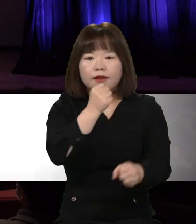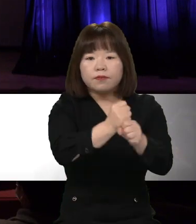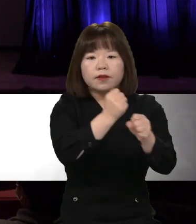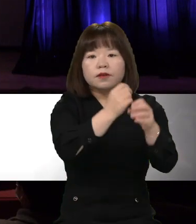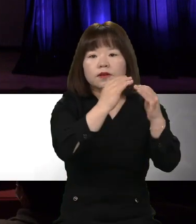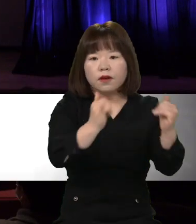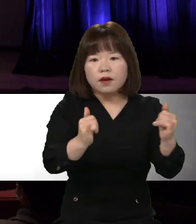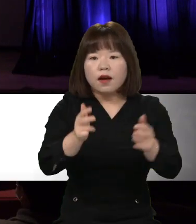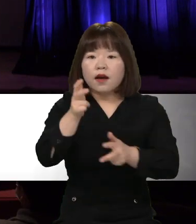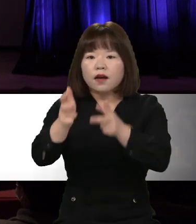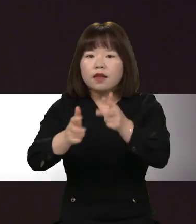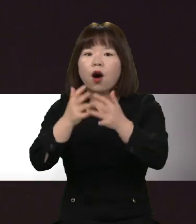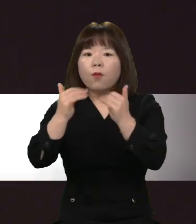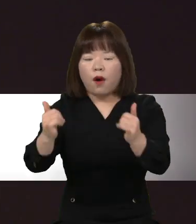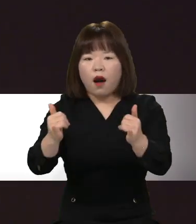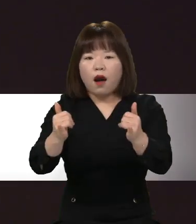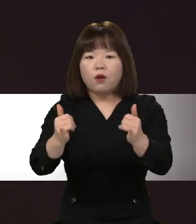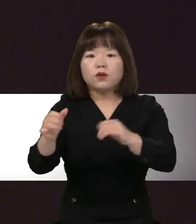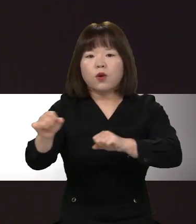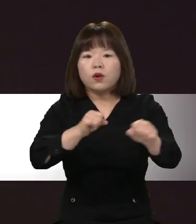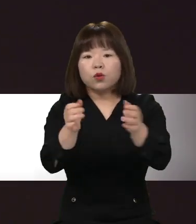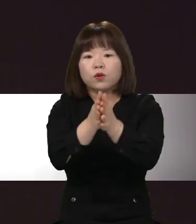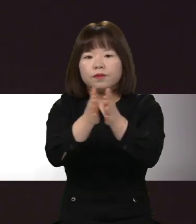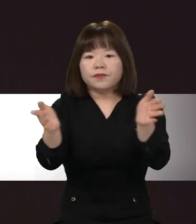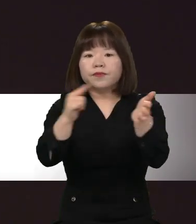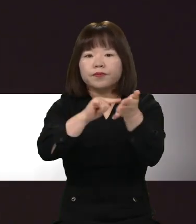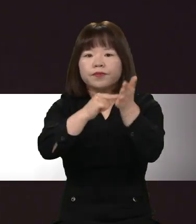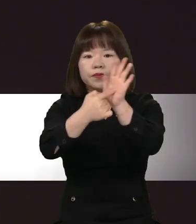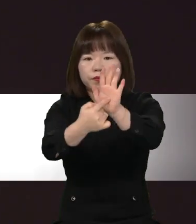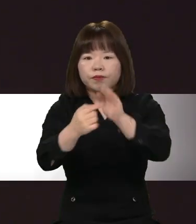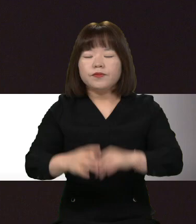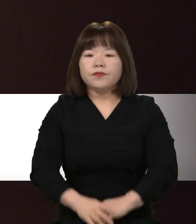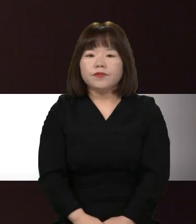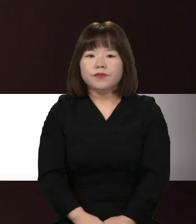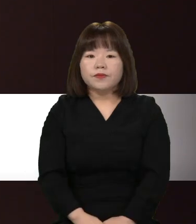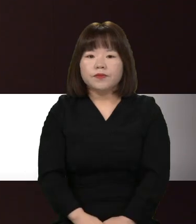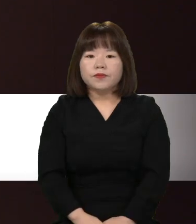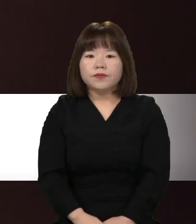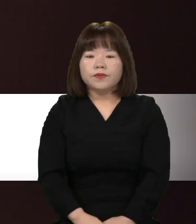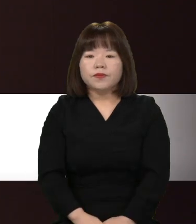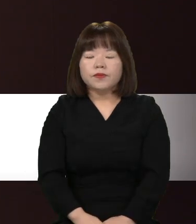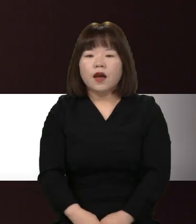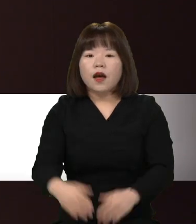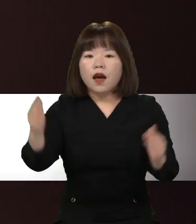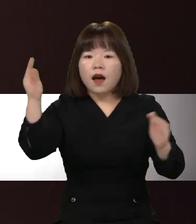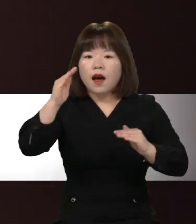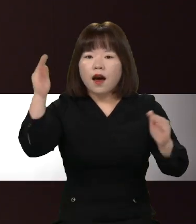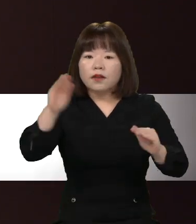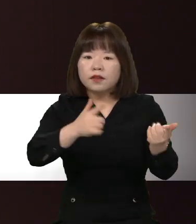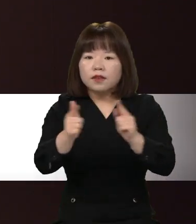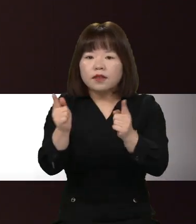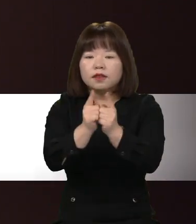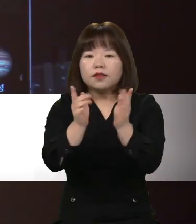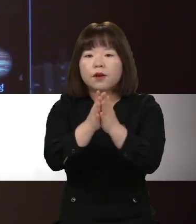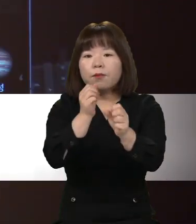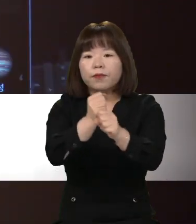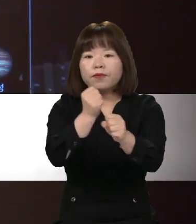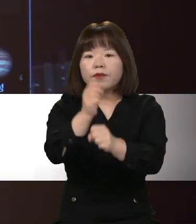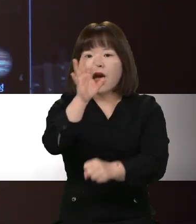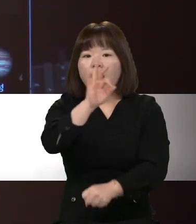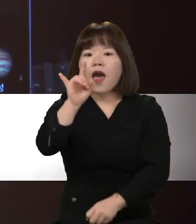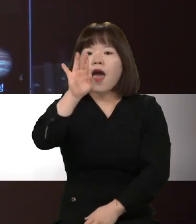갖춘 iOS 앱 개발자와 사업가로 재탄생했음을 알렸습니다 실제로 이날 교육생들이 직접